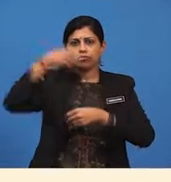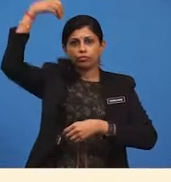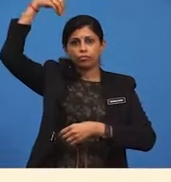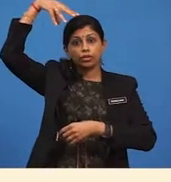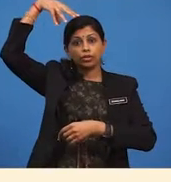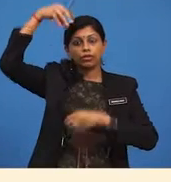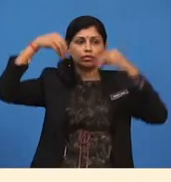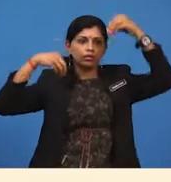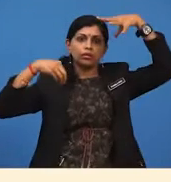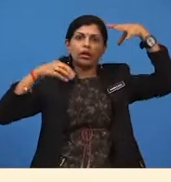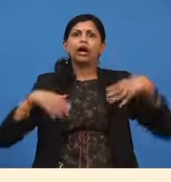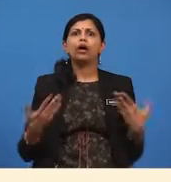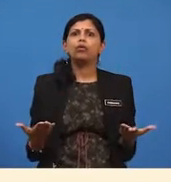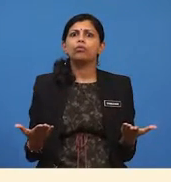mereka?